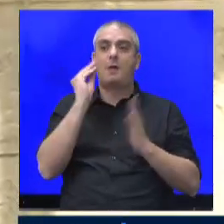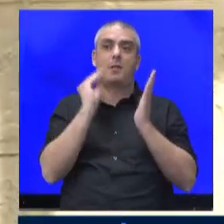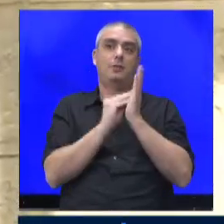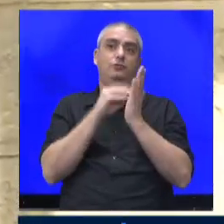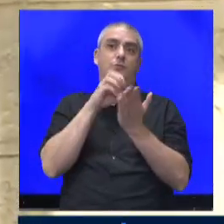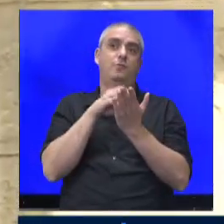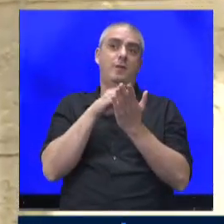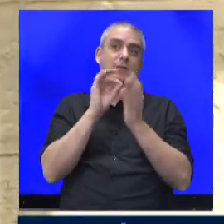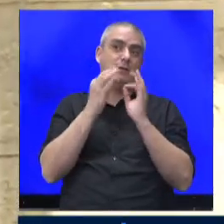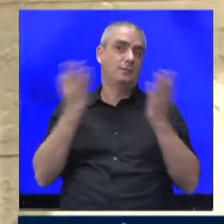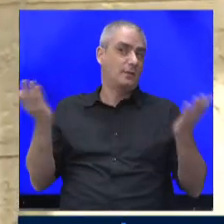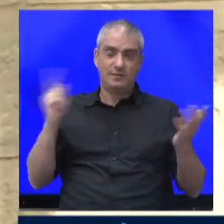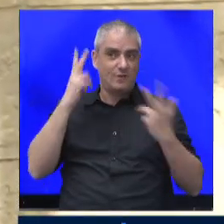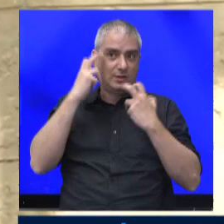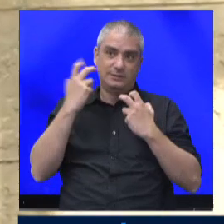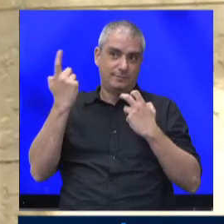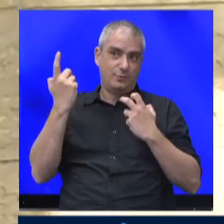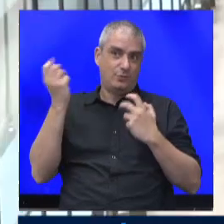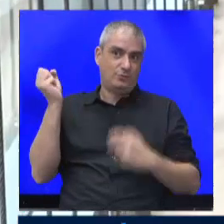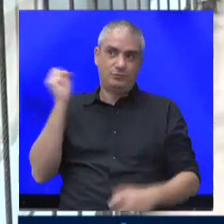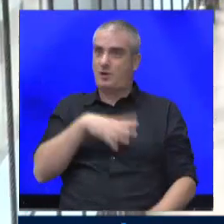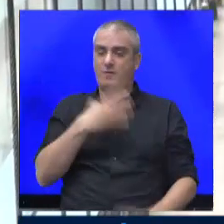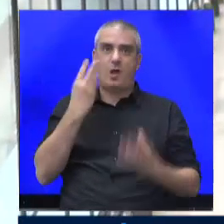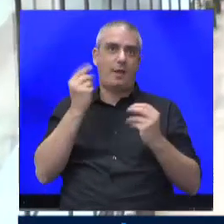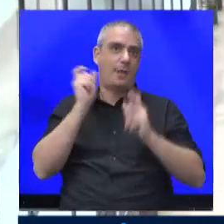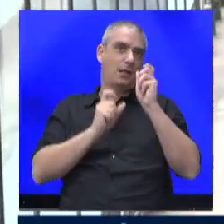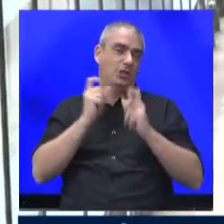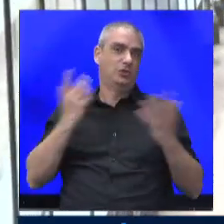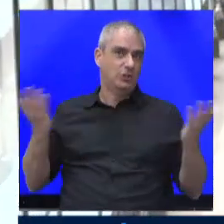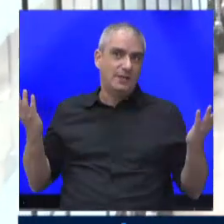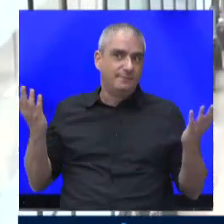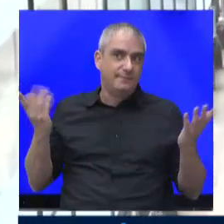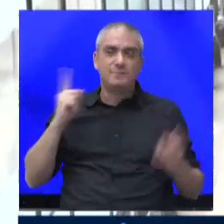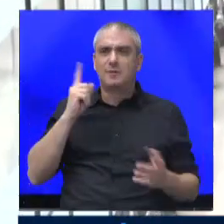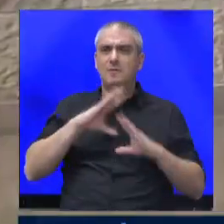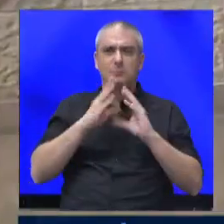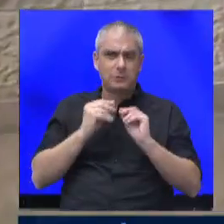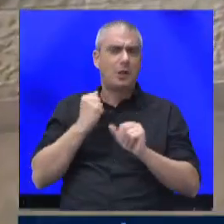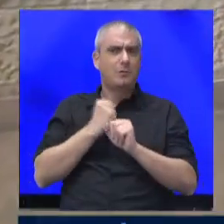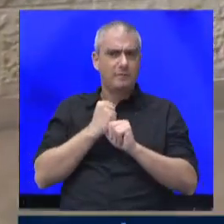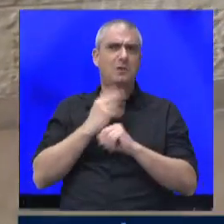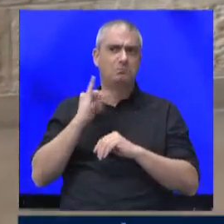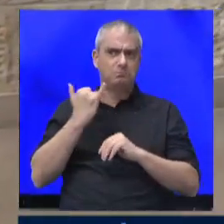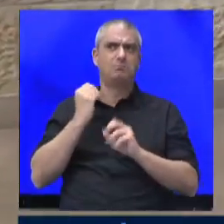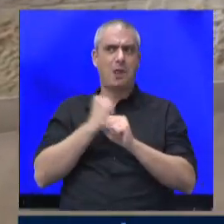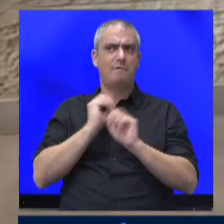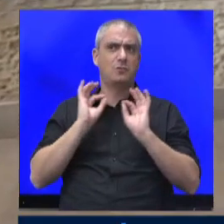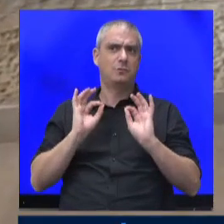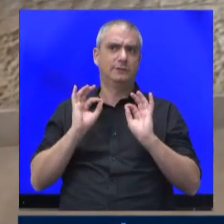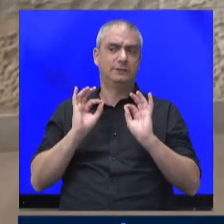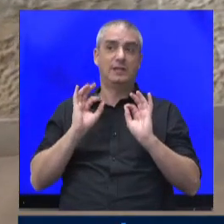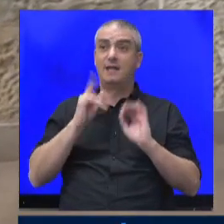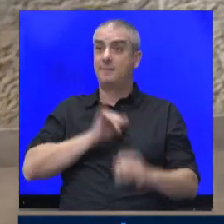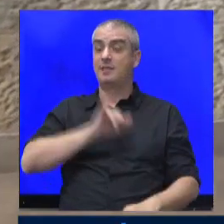ולא חיכו פשוט שיבואו כל כך הרבה אנשים. אבל סך הכל הדברים בהחלט עבדו בסדר. אם תטוסו לאלת, אתם בהחלט